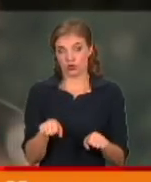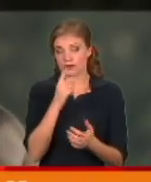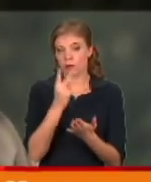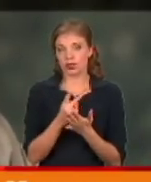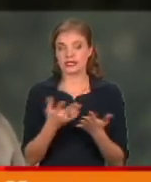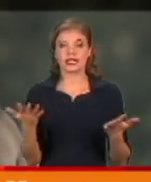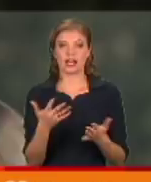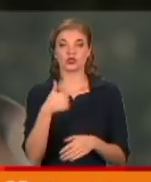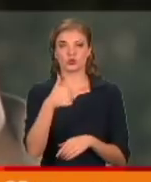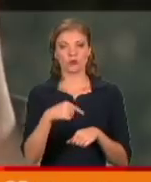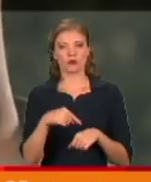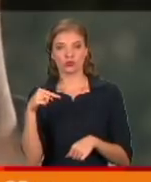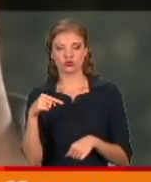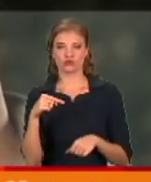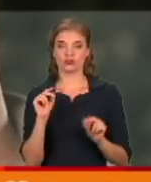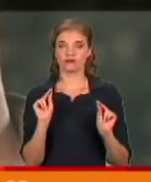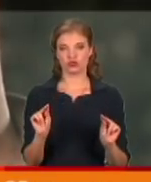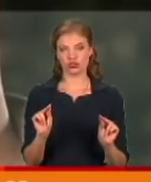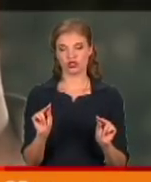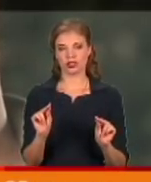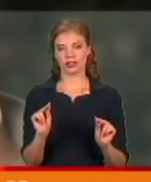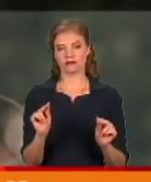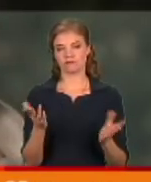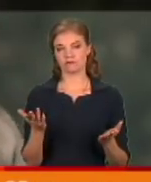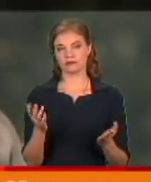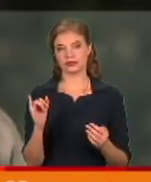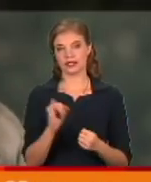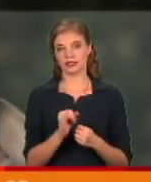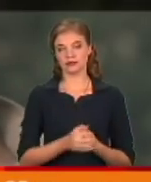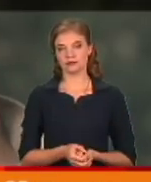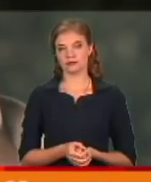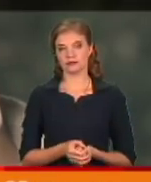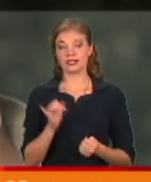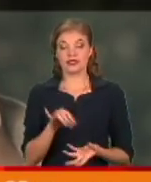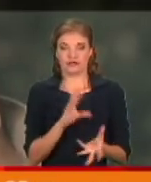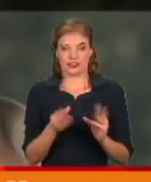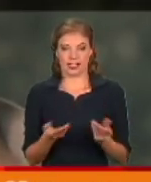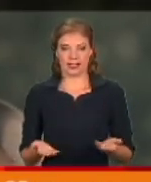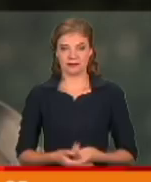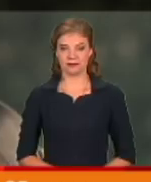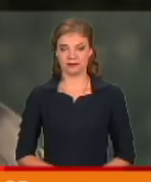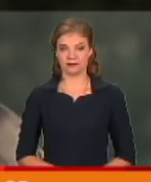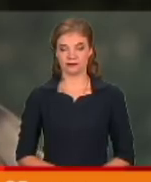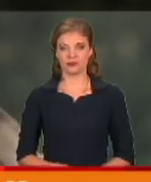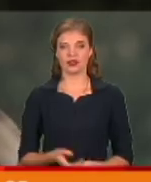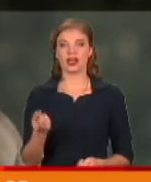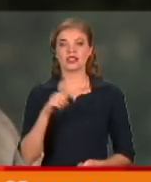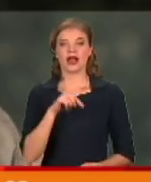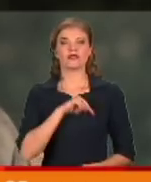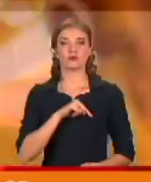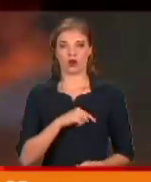і що можливо показати якісь добрі почуття, щирі і і взагалі навіть